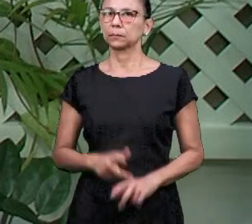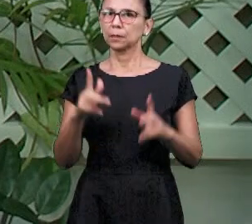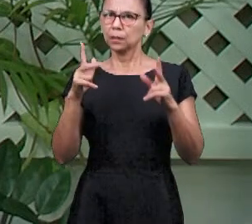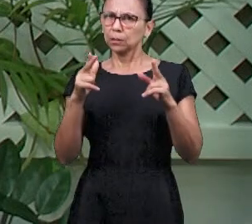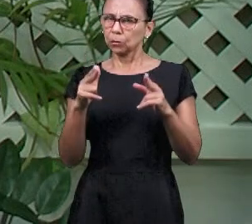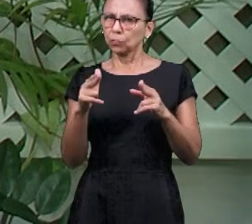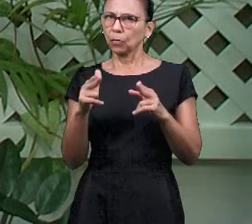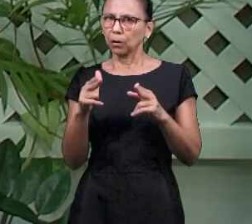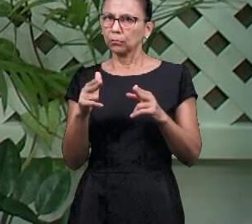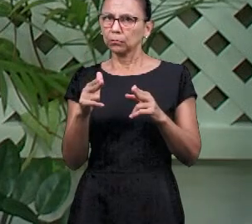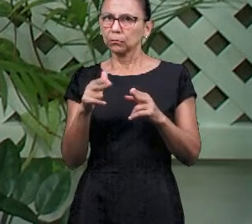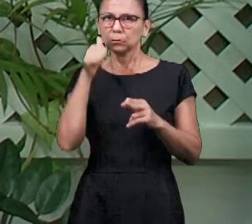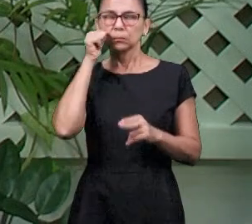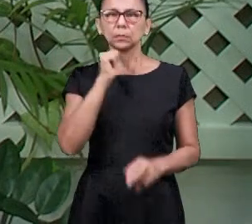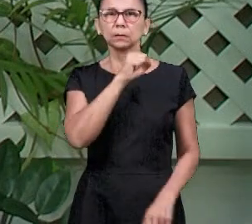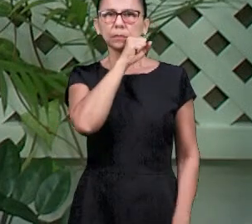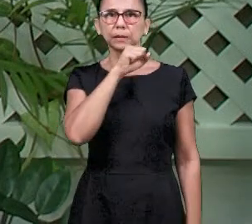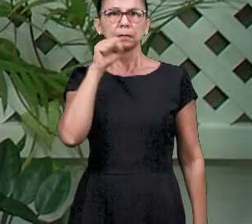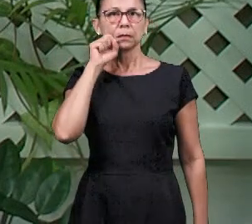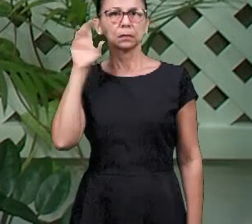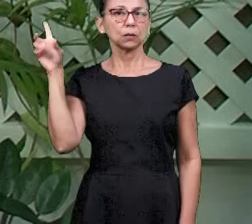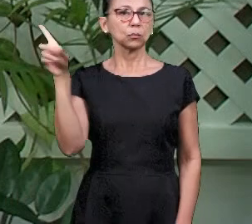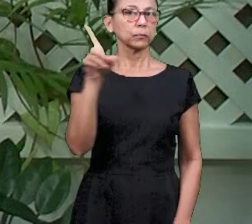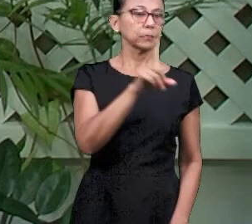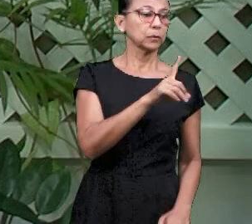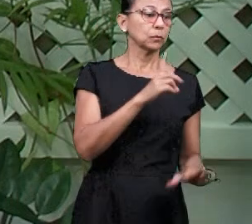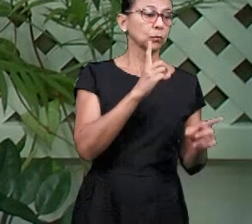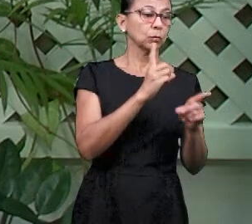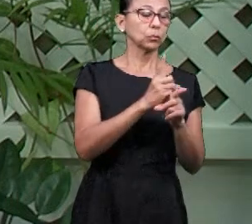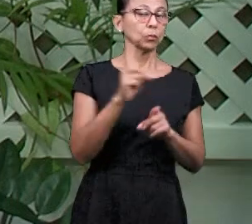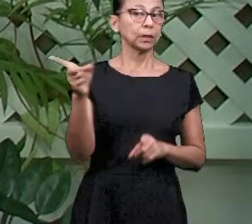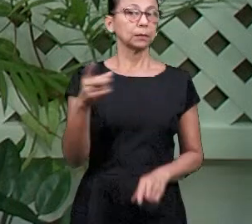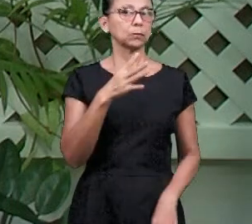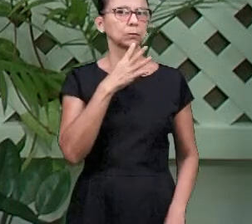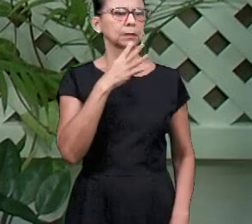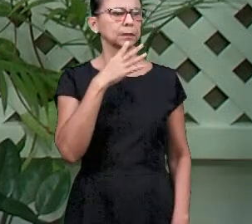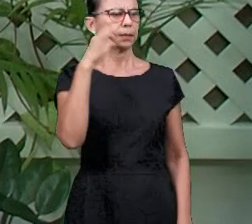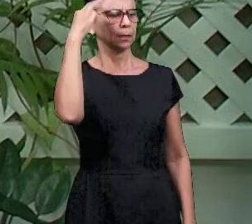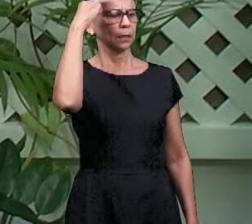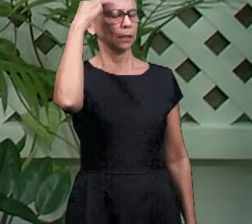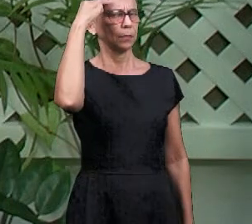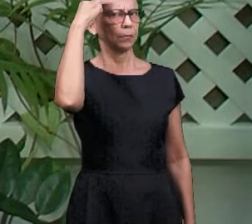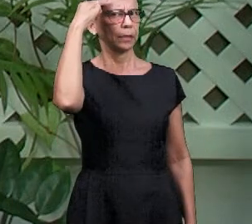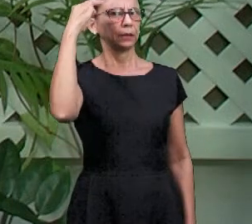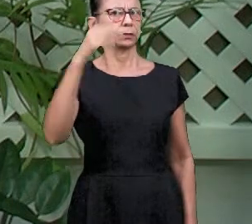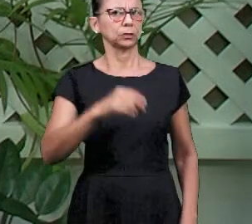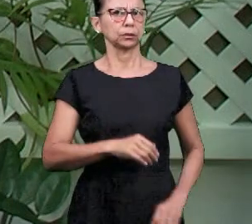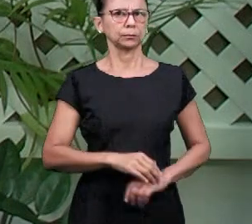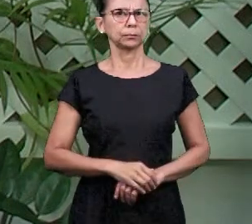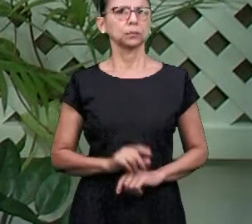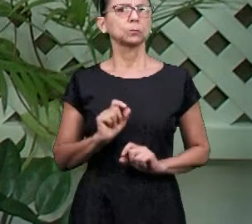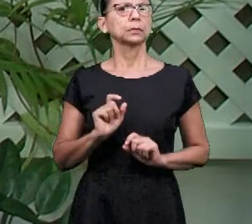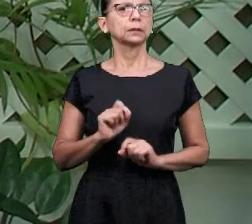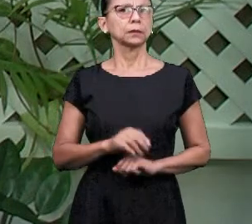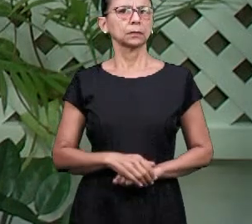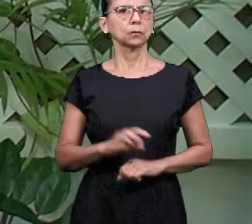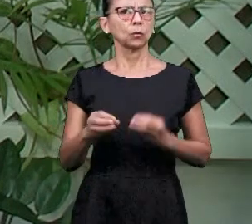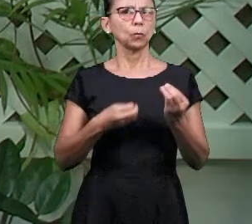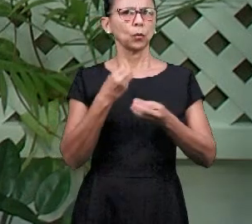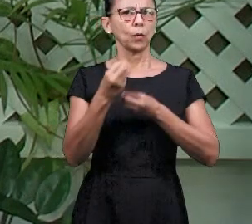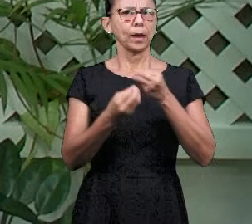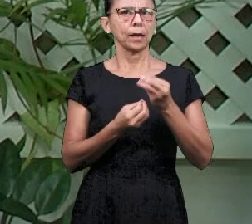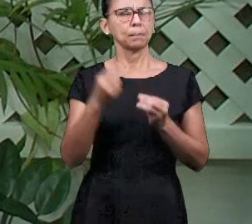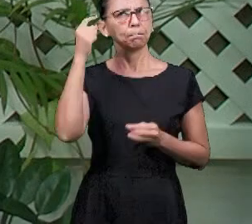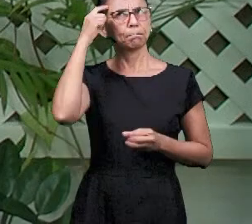et par rapport à votre vie aussi. Le jour de votre rencontre avec Jésus s'est passé de la même manière. Quand il est allé